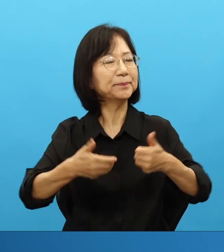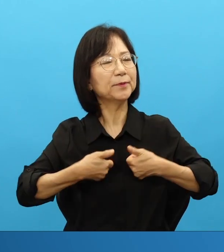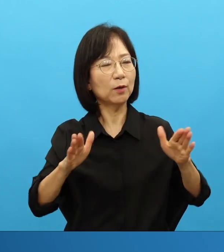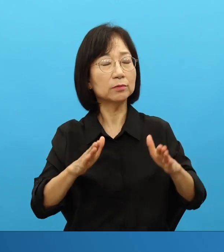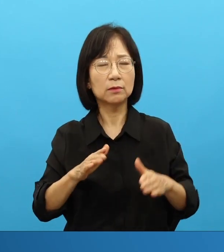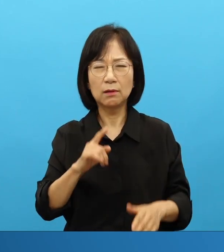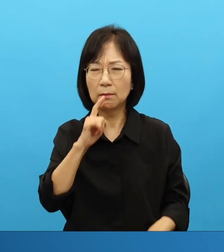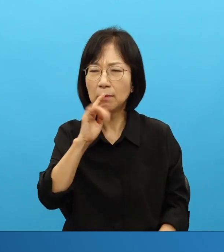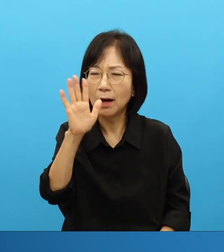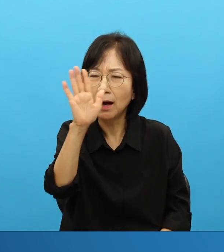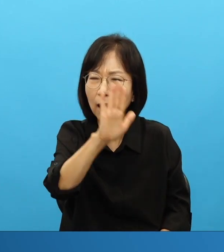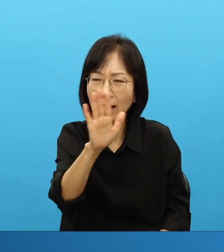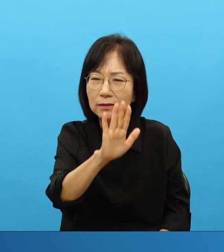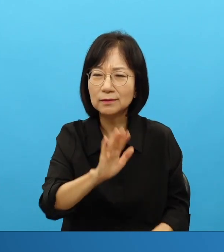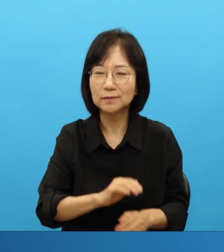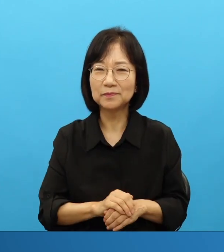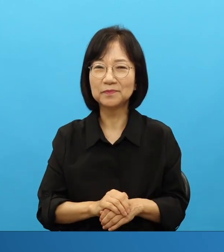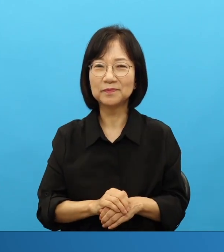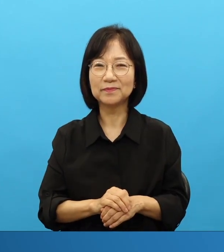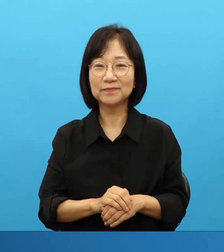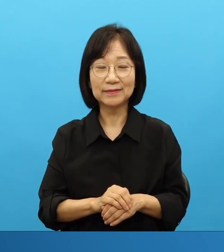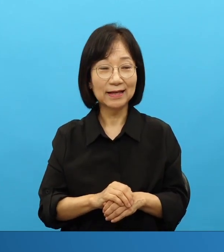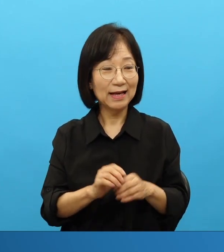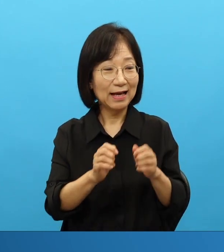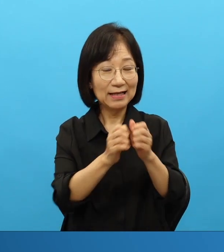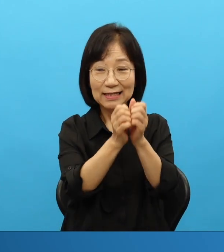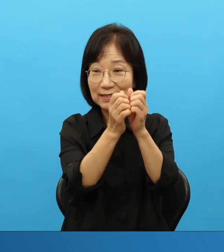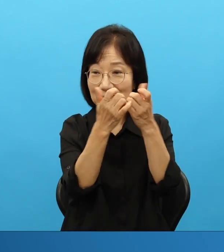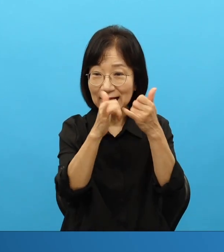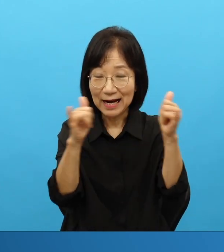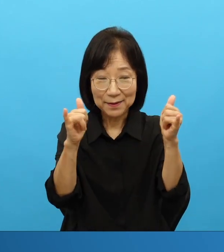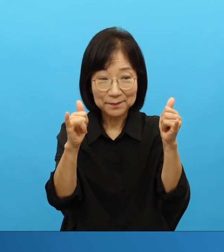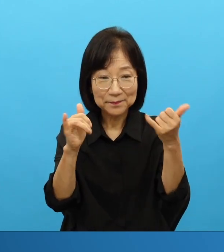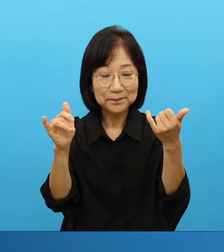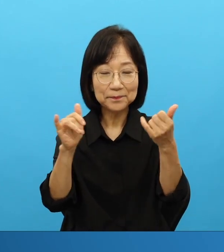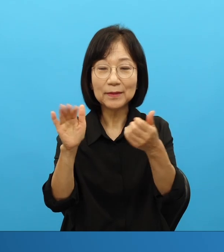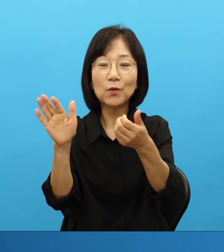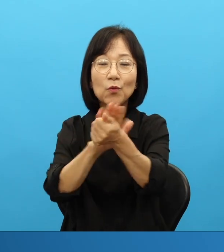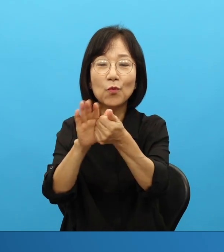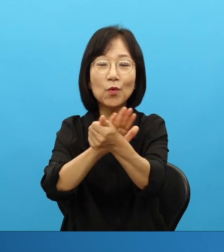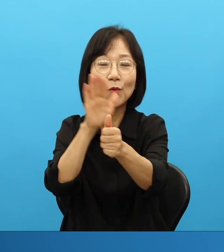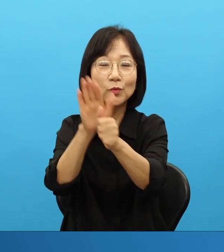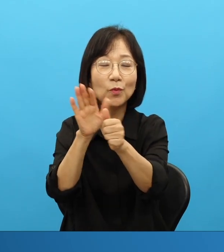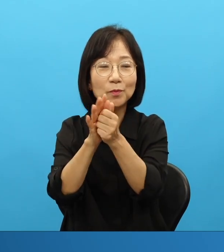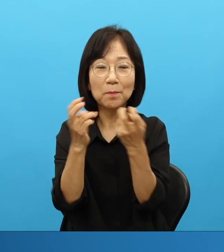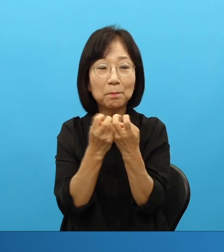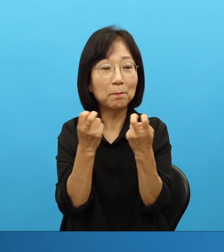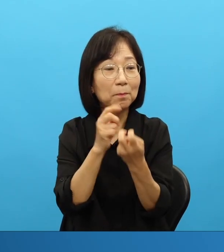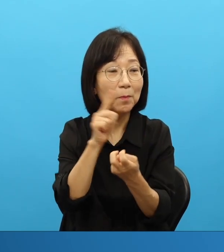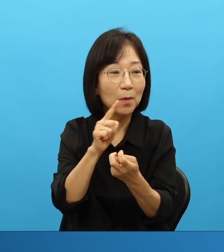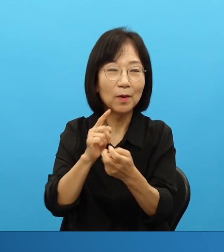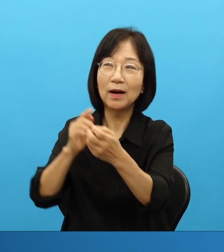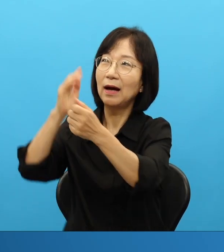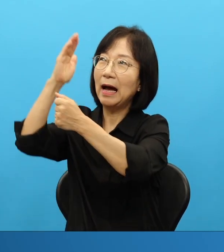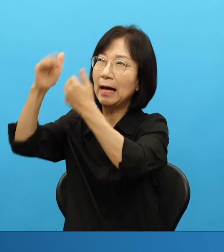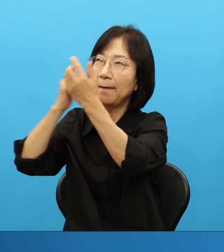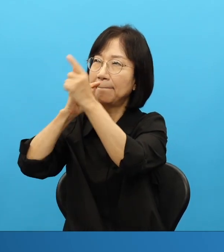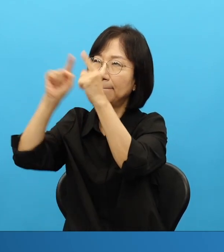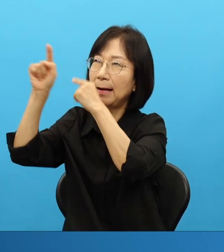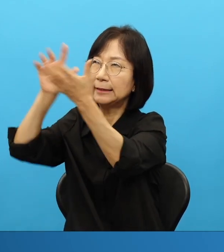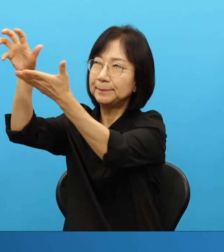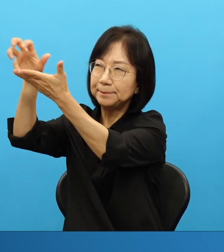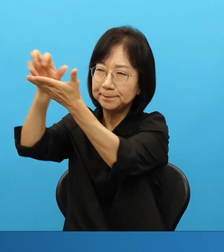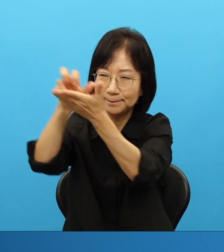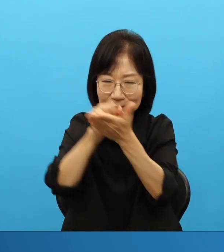뭐냐? 하나님의 말씀으로 위로해야 돼요. It does not mean that we don't need the comfort 그렇죠? of people, but we must comfort people with the word of